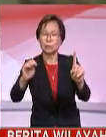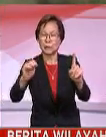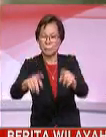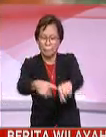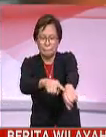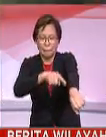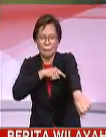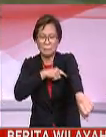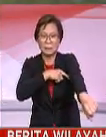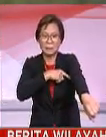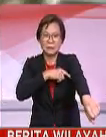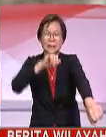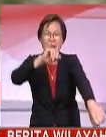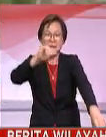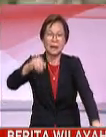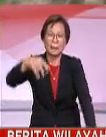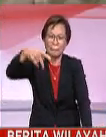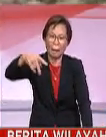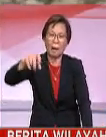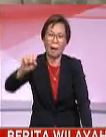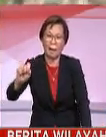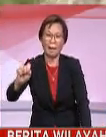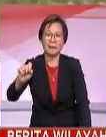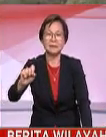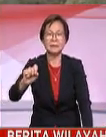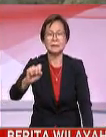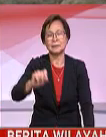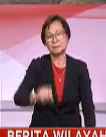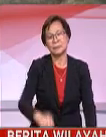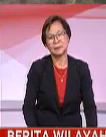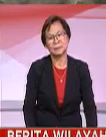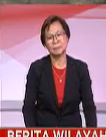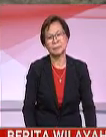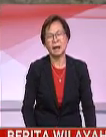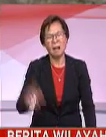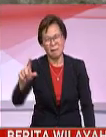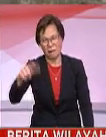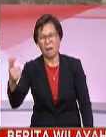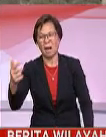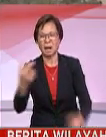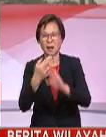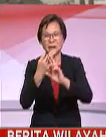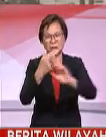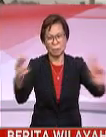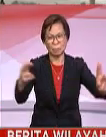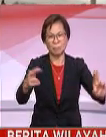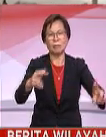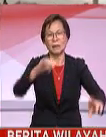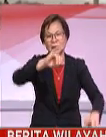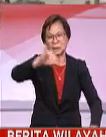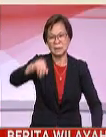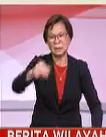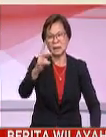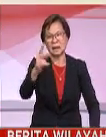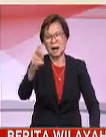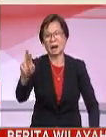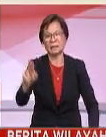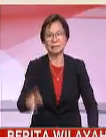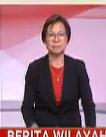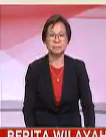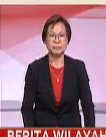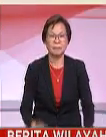di bawah Jabatan Pengairan dan Saliran Bahagian Miri, manakala selebihnya akan disiapkan oleh Jabatan Kerja Raya